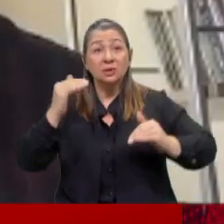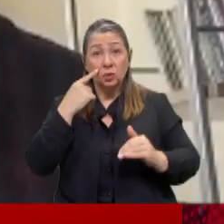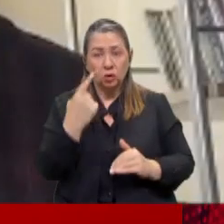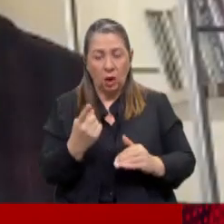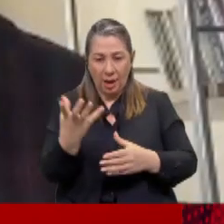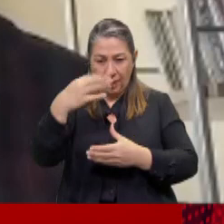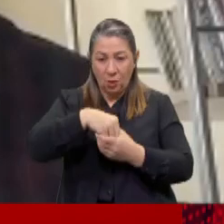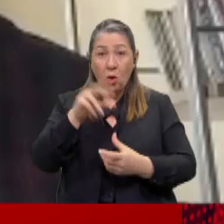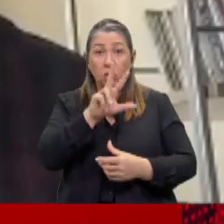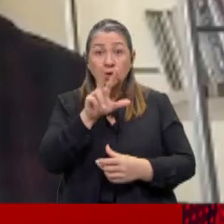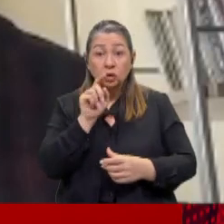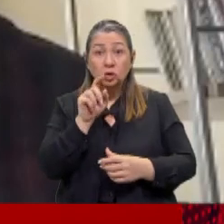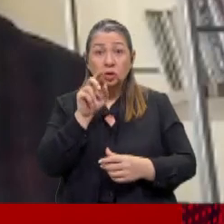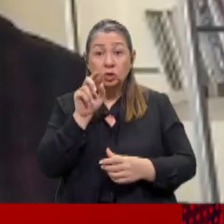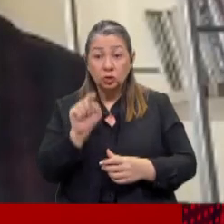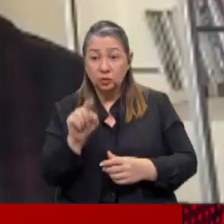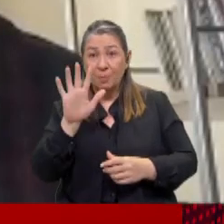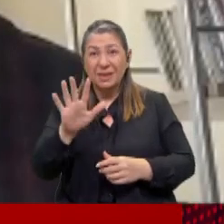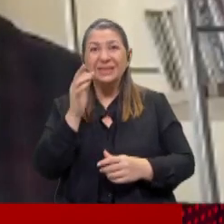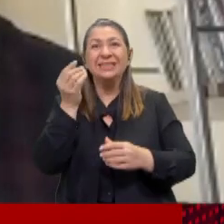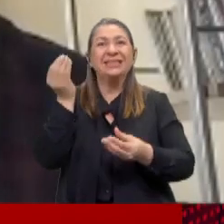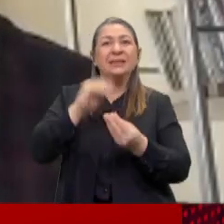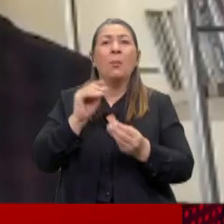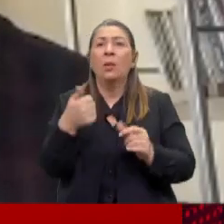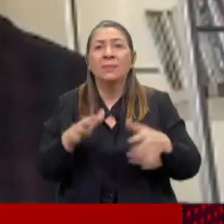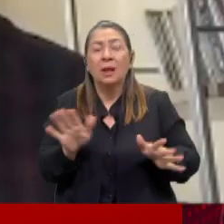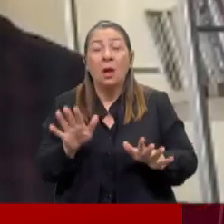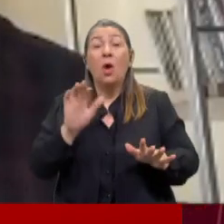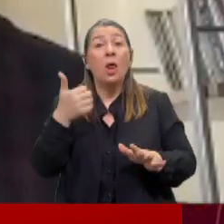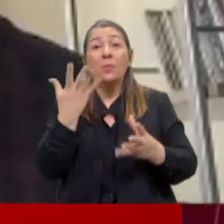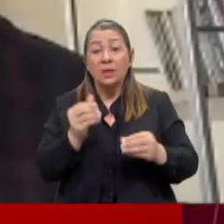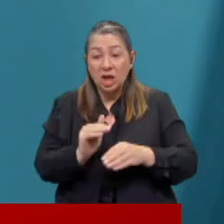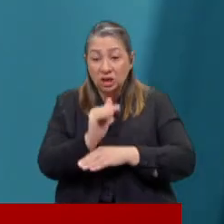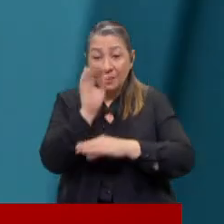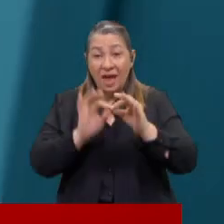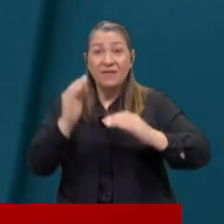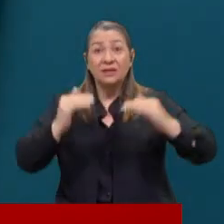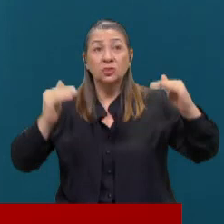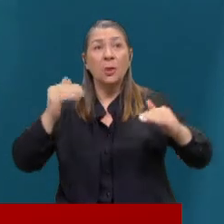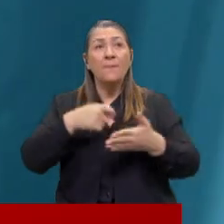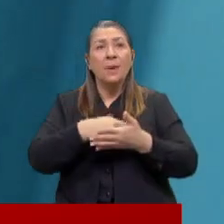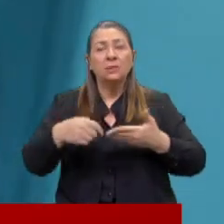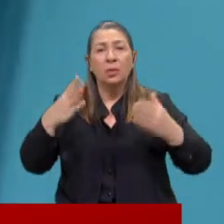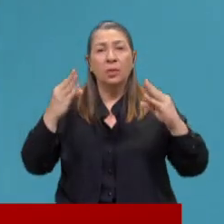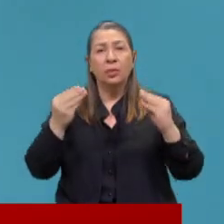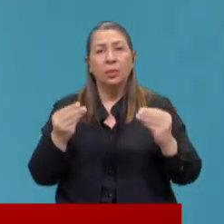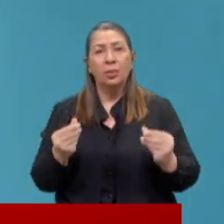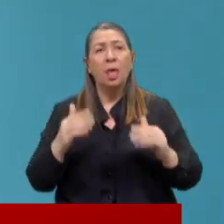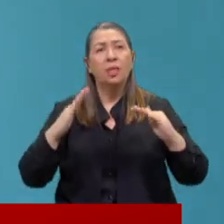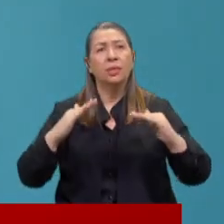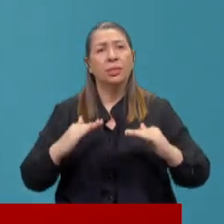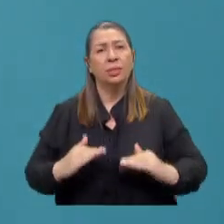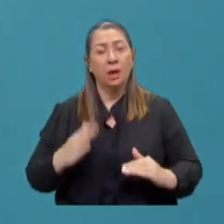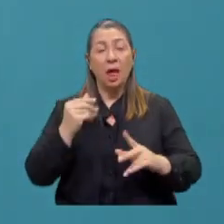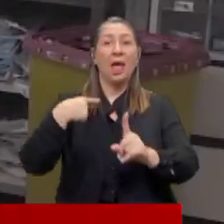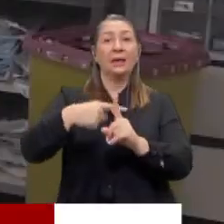kapsamında 5 zam verilmesinin önemi yok. Önemli olan yaşadığımız enflasyon. Maaşları eriyen sağlık çalışanları ek